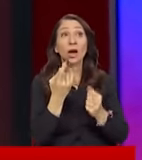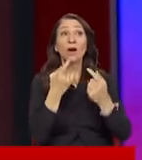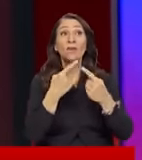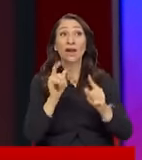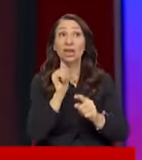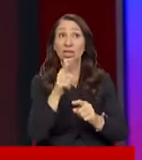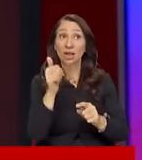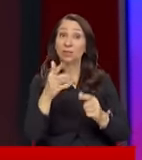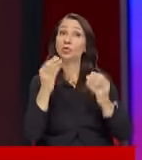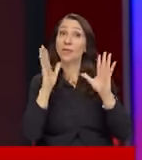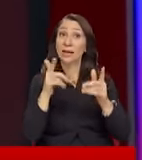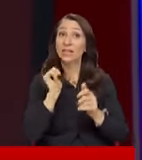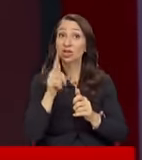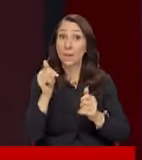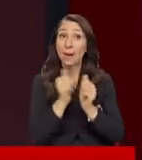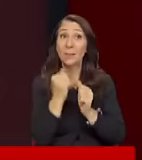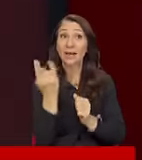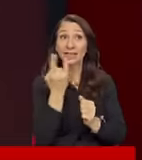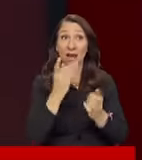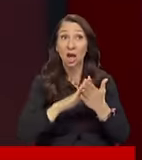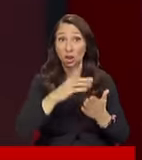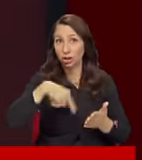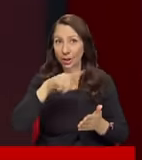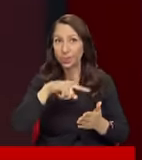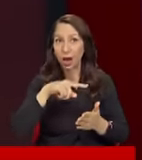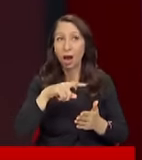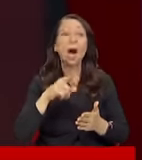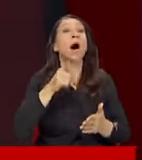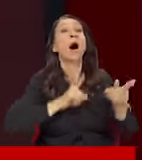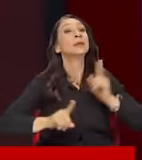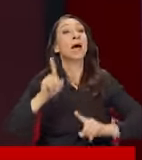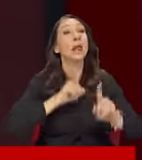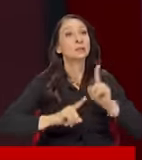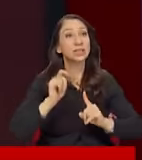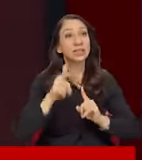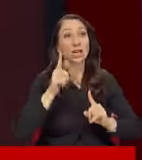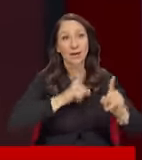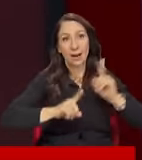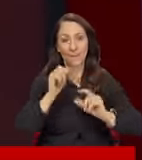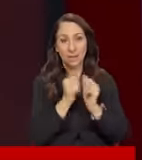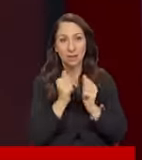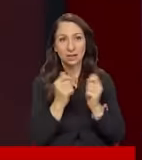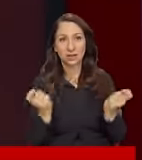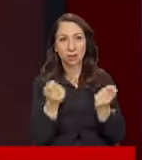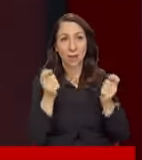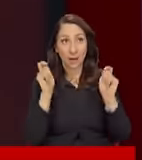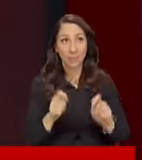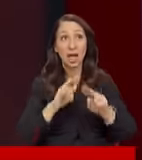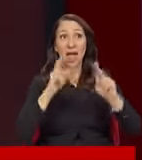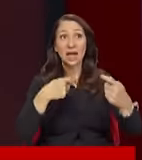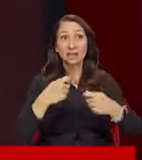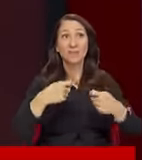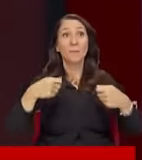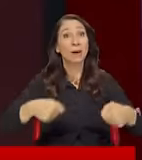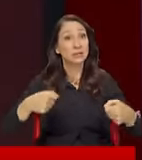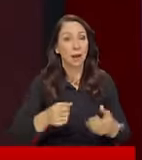Farklı ilçelere ve birçok ilçeyi beraber gezdik arkadaşlarımla. Adaylarımızla, ilçe adaylarımızla beraber çalışmalar yaptık. Esnaf,